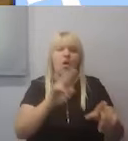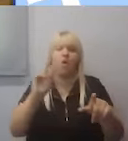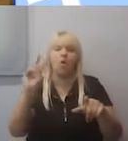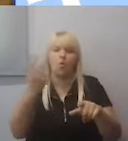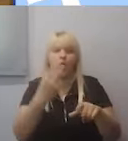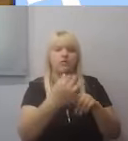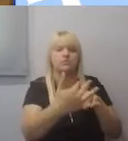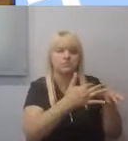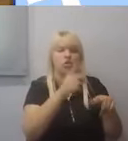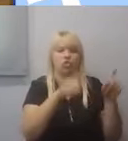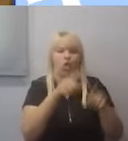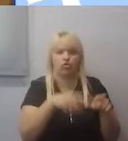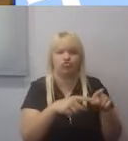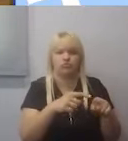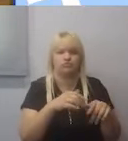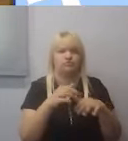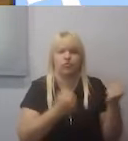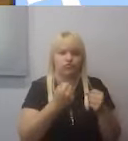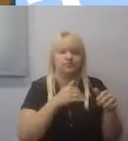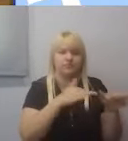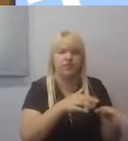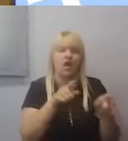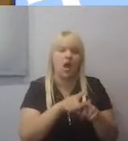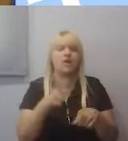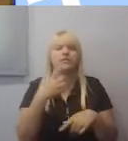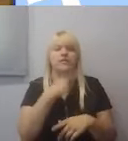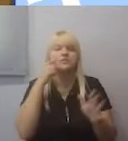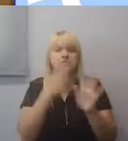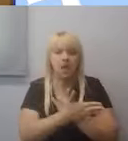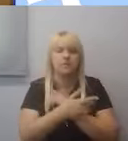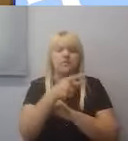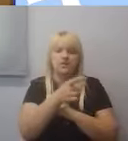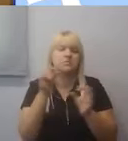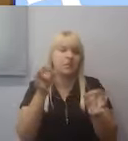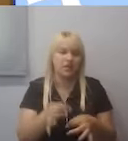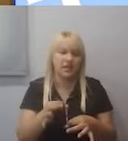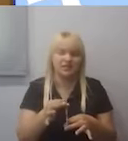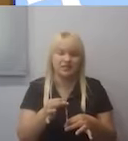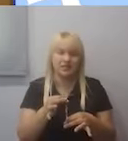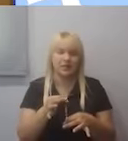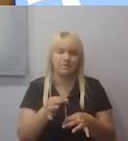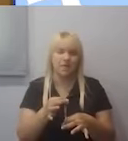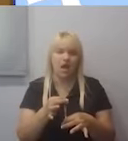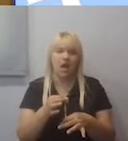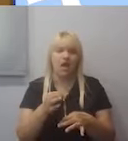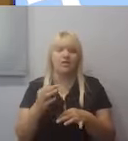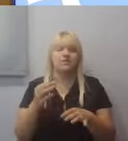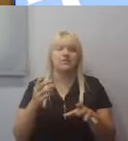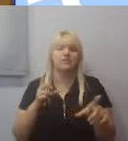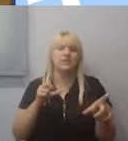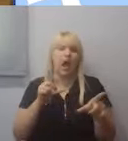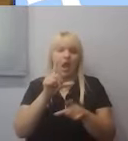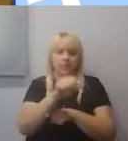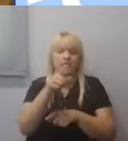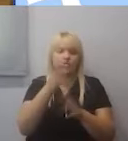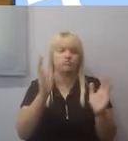brauc ja un tad tur ir jāsaprot to ka pēc būtības sanāk tā kad nu iebraucot tanī maģistrālē